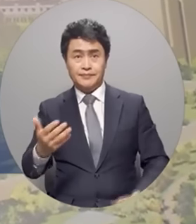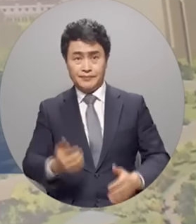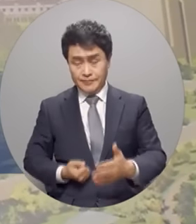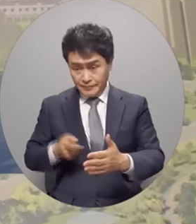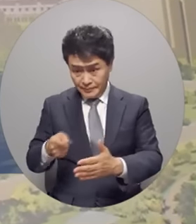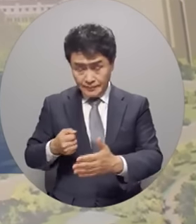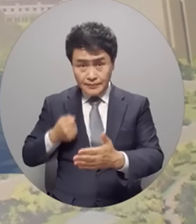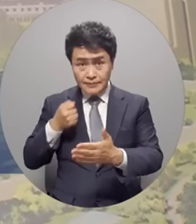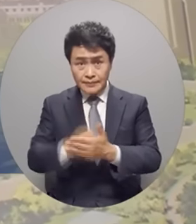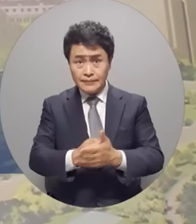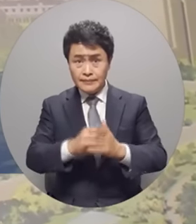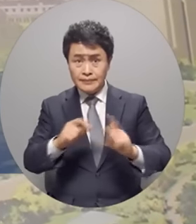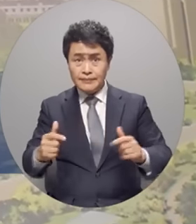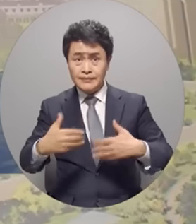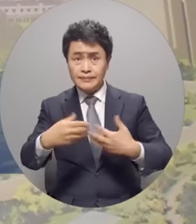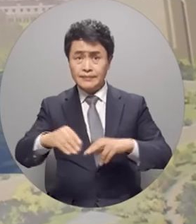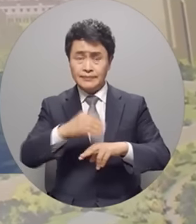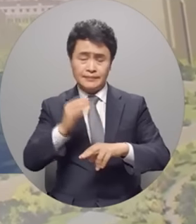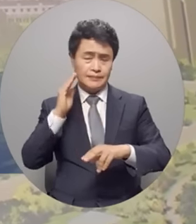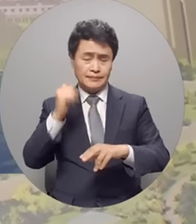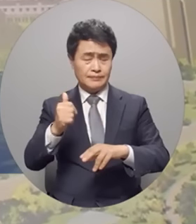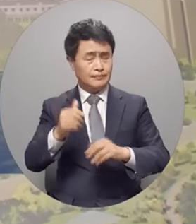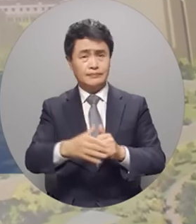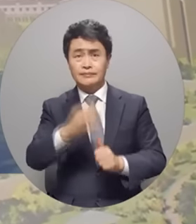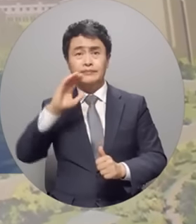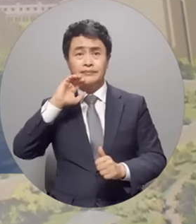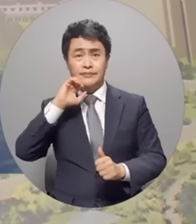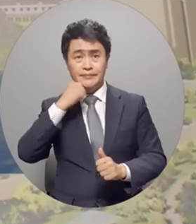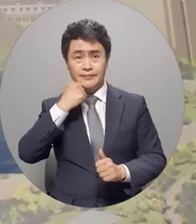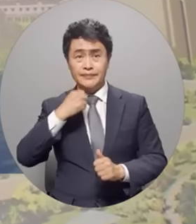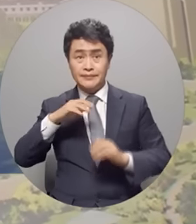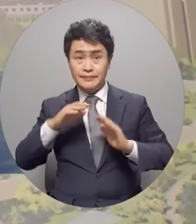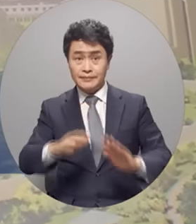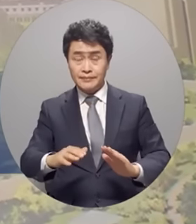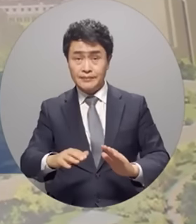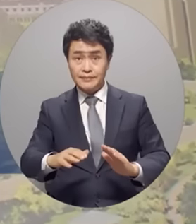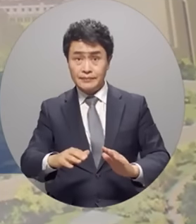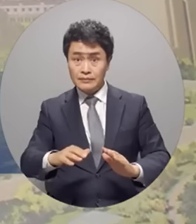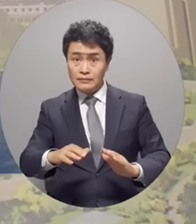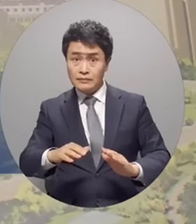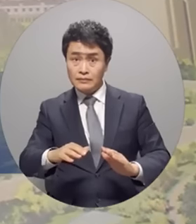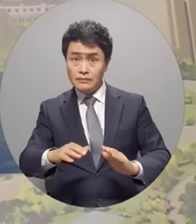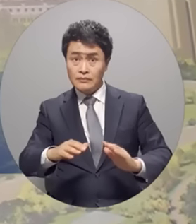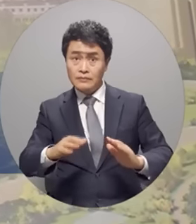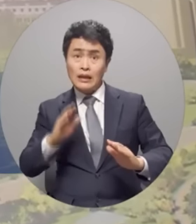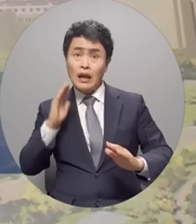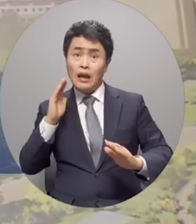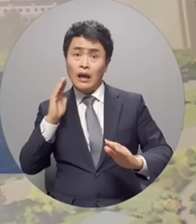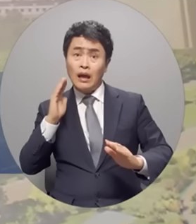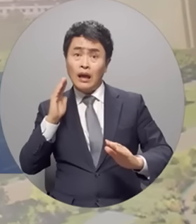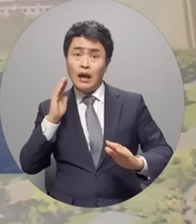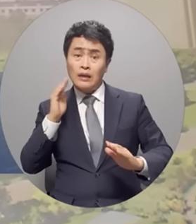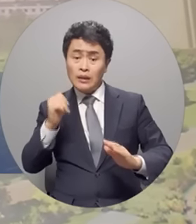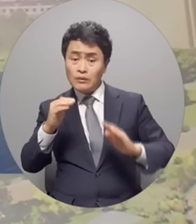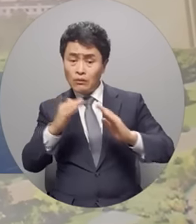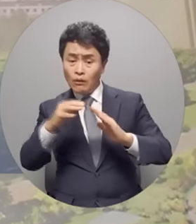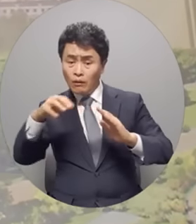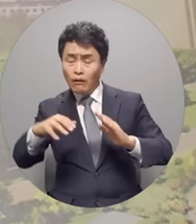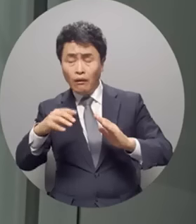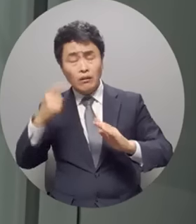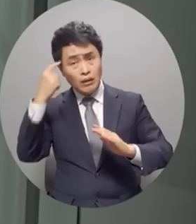않으면 제왕적 대통령제에서 벗어나기 어렵습니다 일단이 공간이 의식을 지배한다고 저는